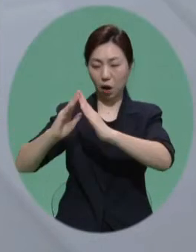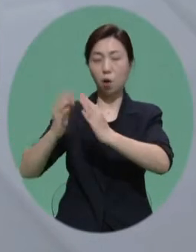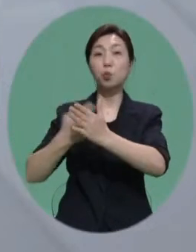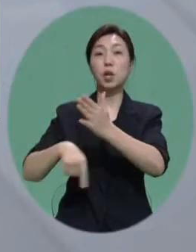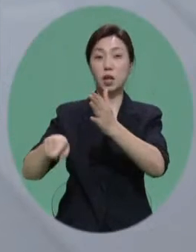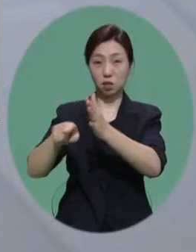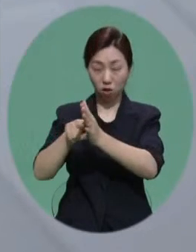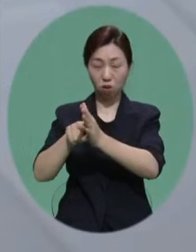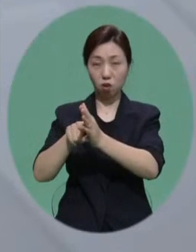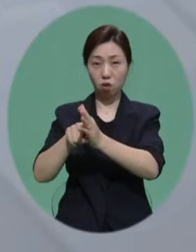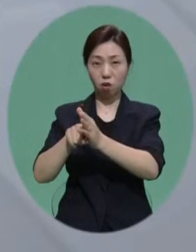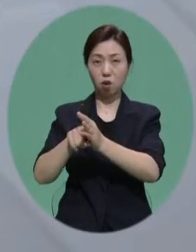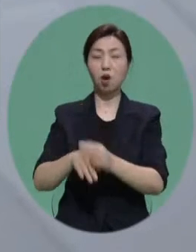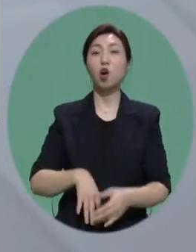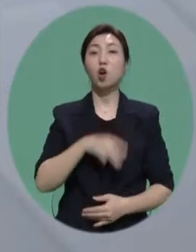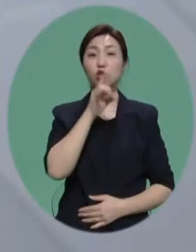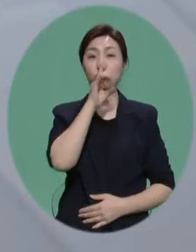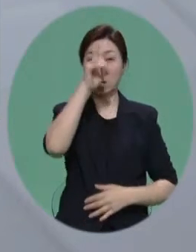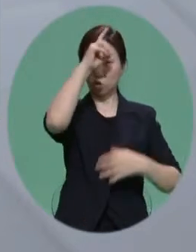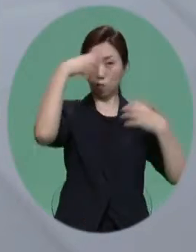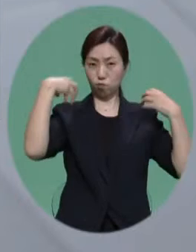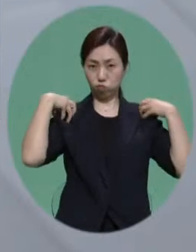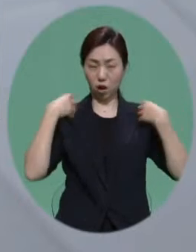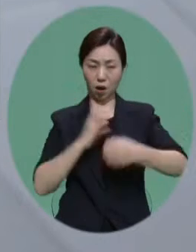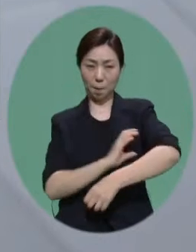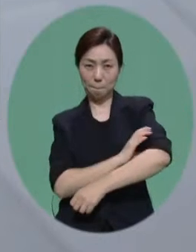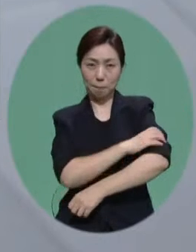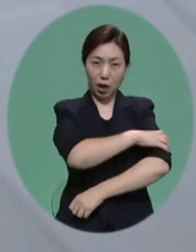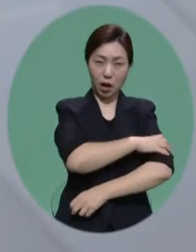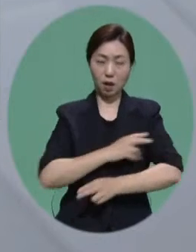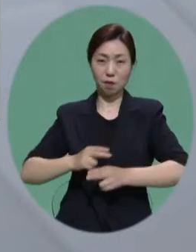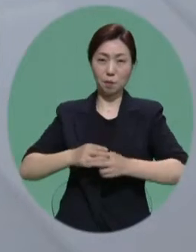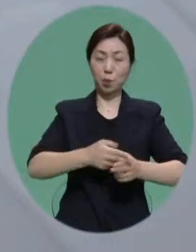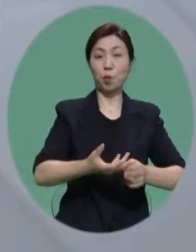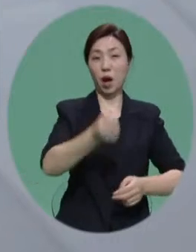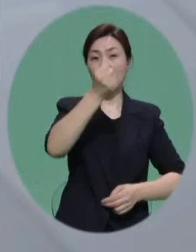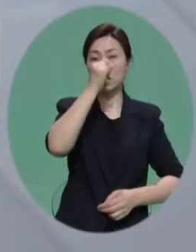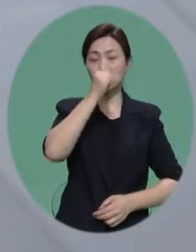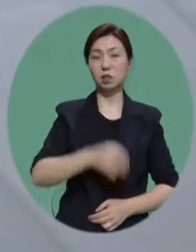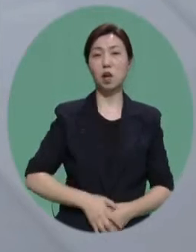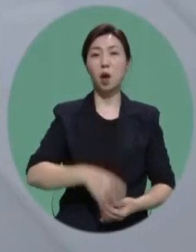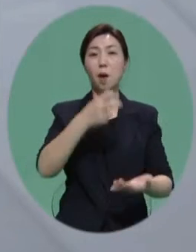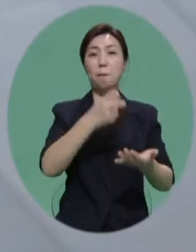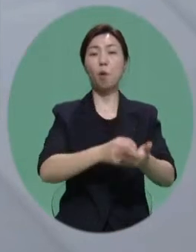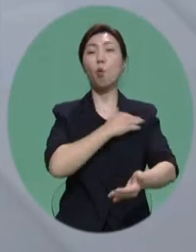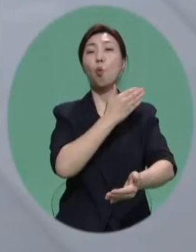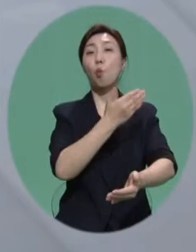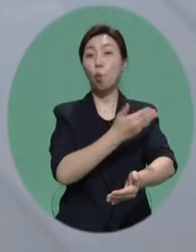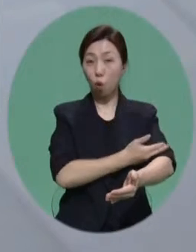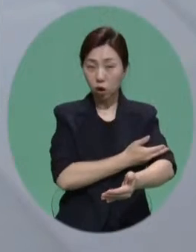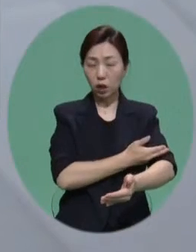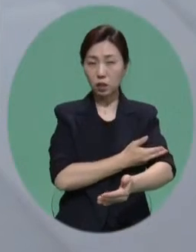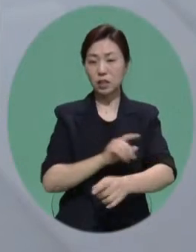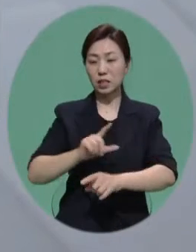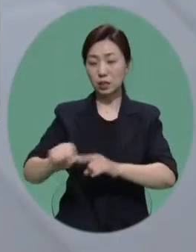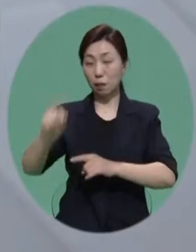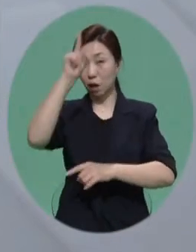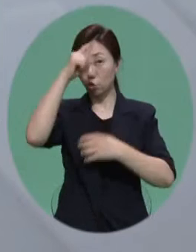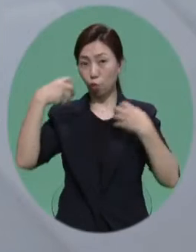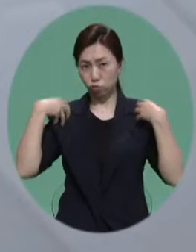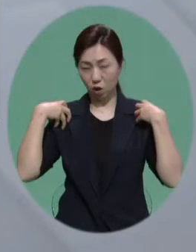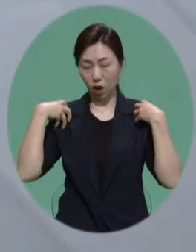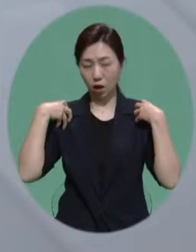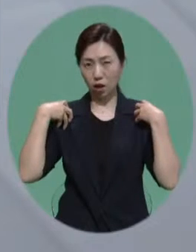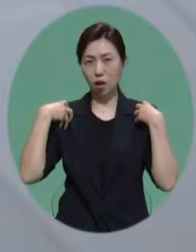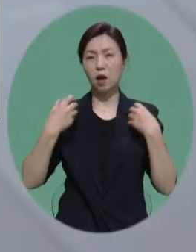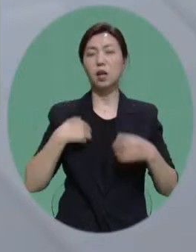중앙정부가 독점하고 있는 어재 정권과 법률적인 권한을 가져와야 된다 저는 그렇게 생각합니다 좋은